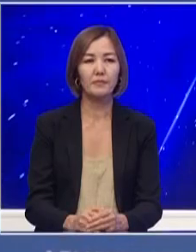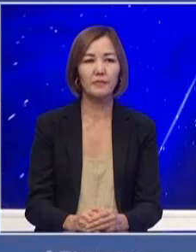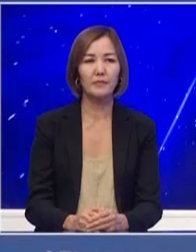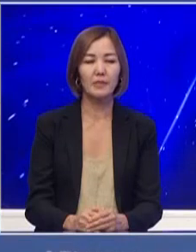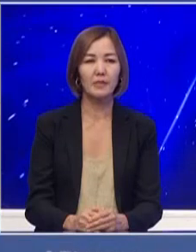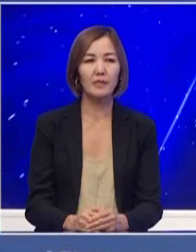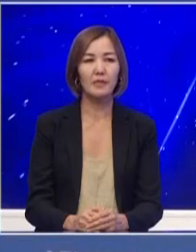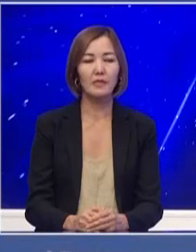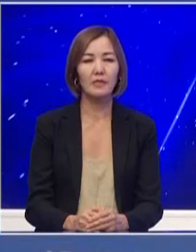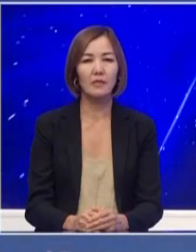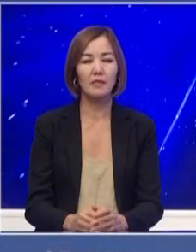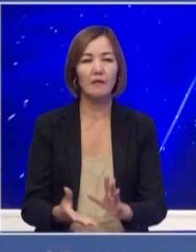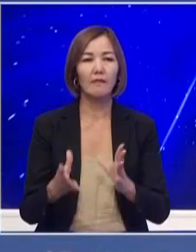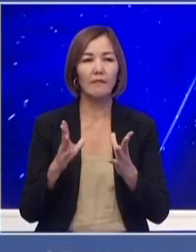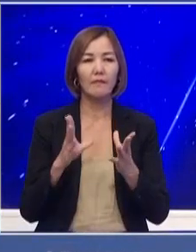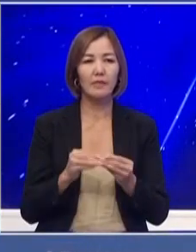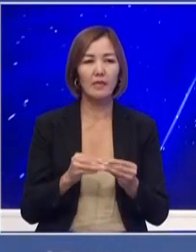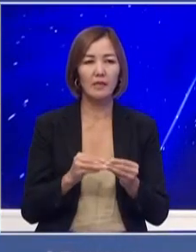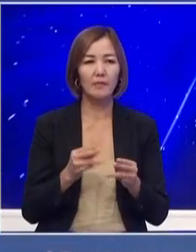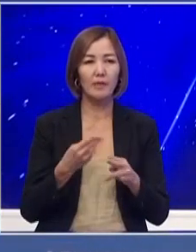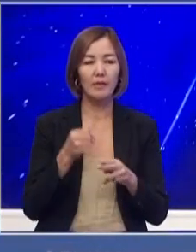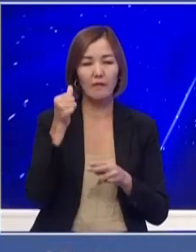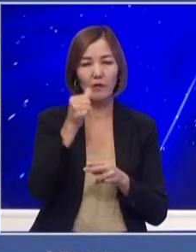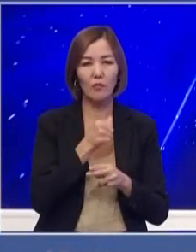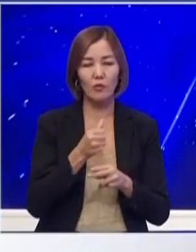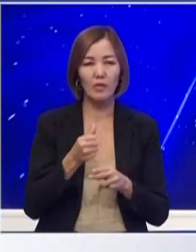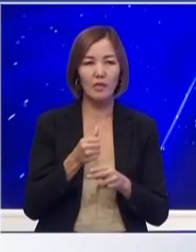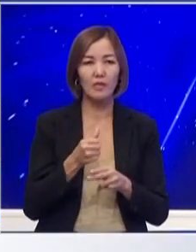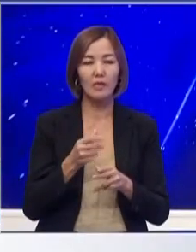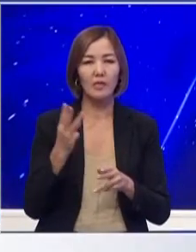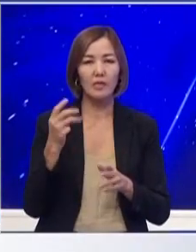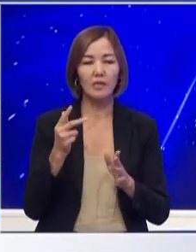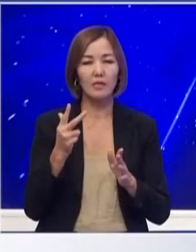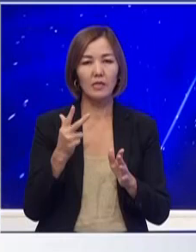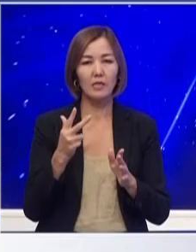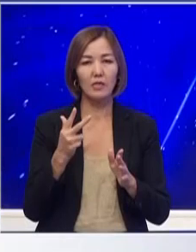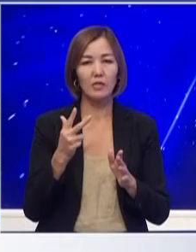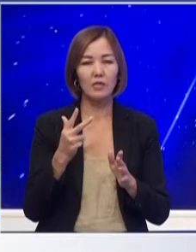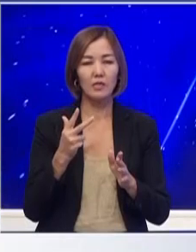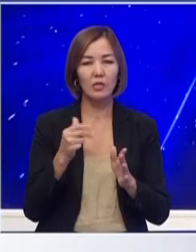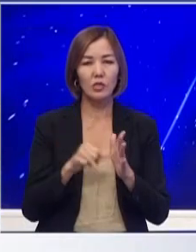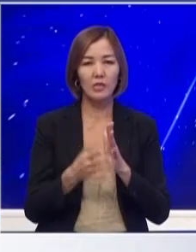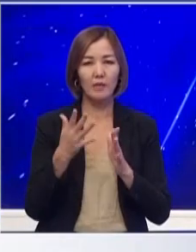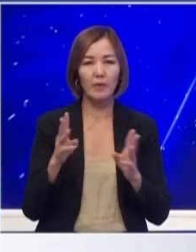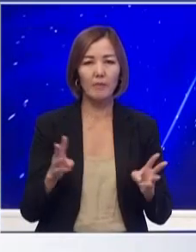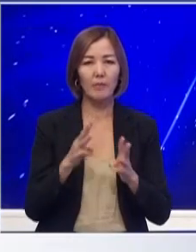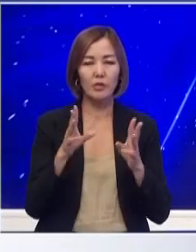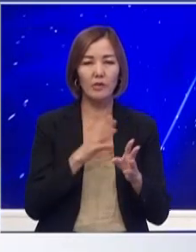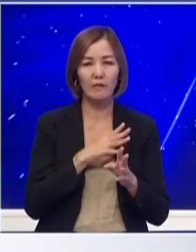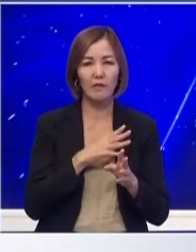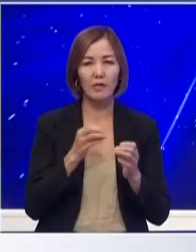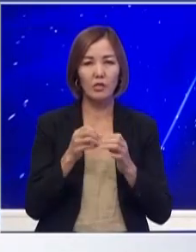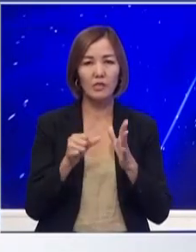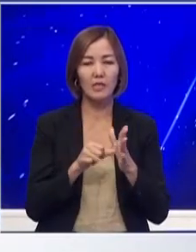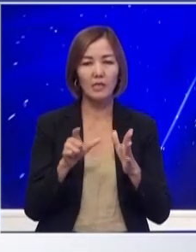В целом, за истекший период текущего года на территории области произошло 365 пожаров, на которых погибло